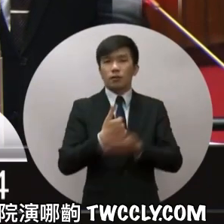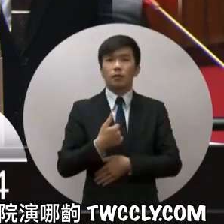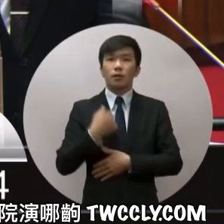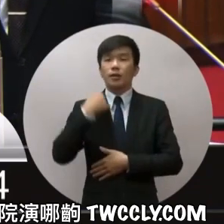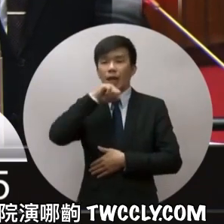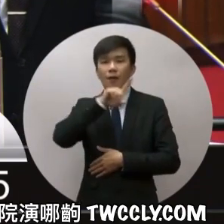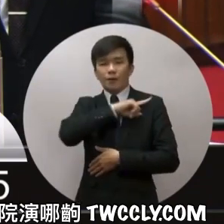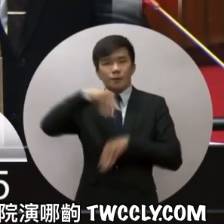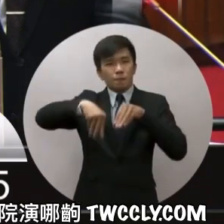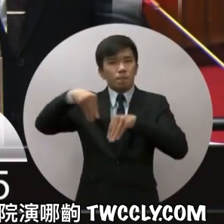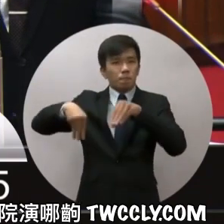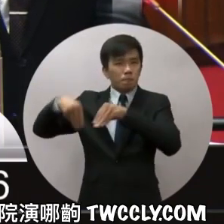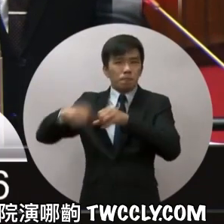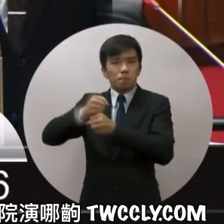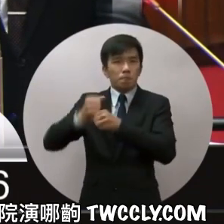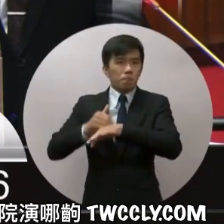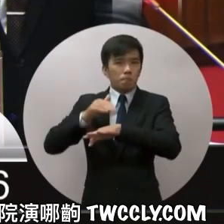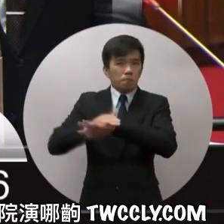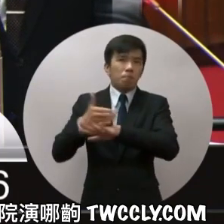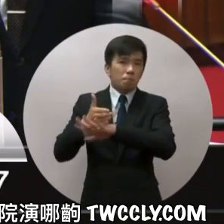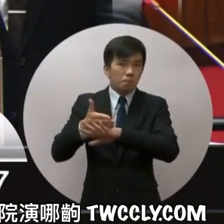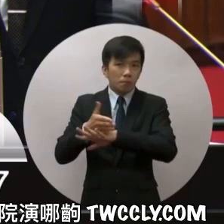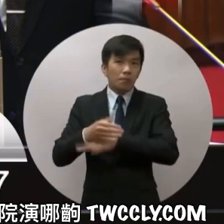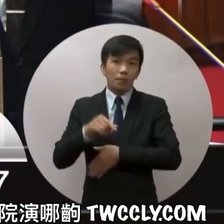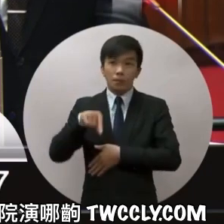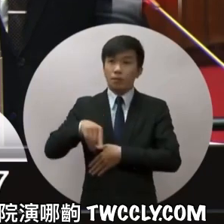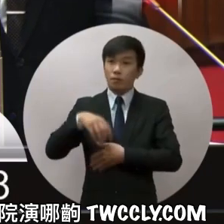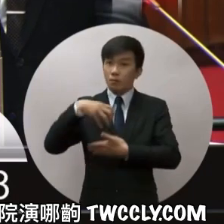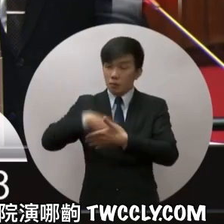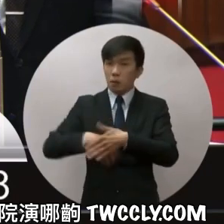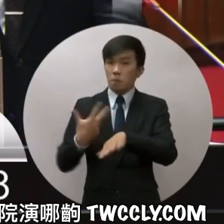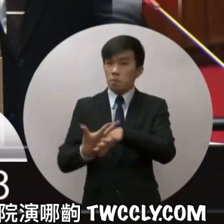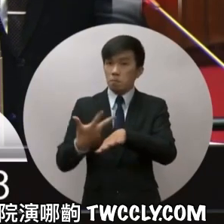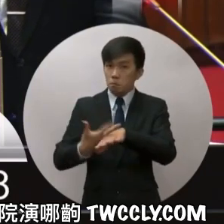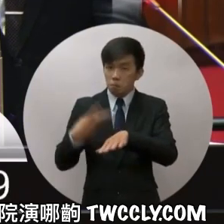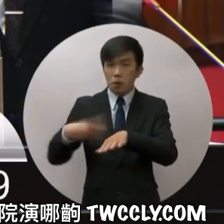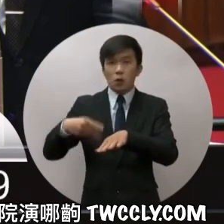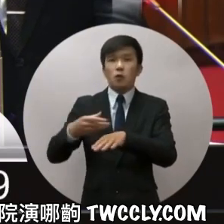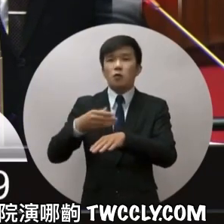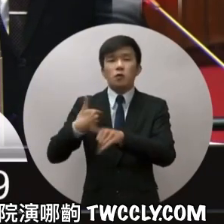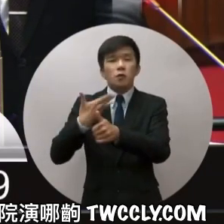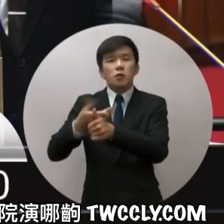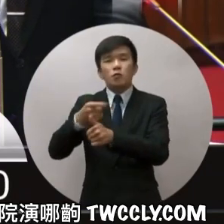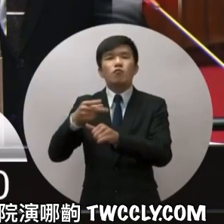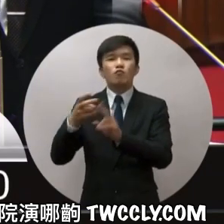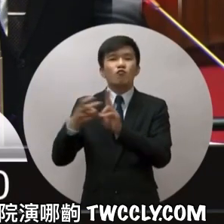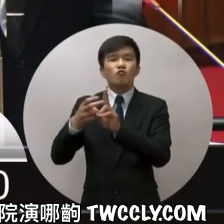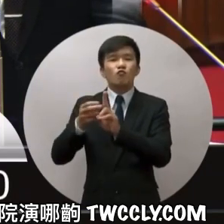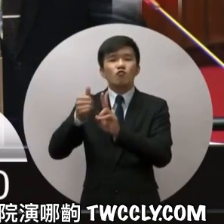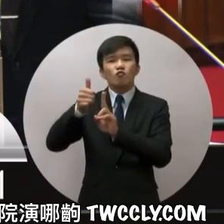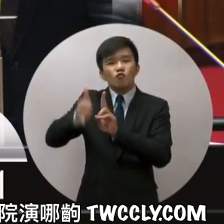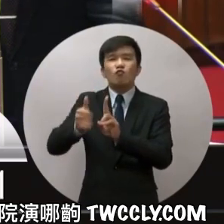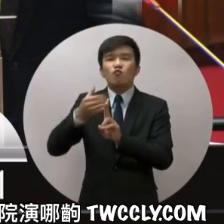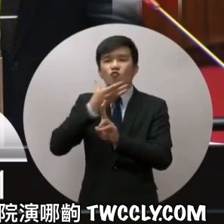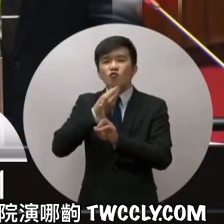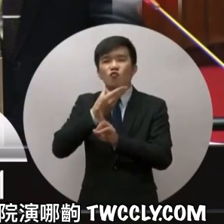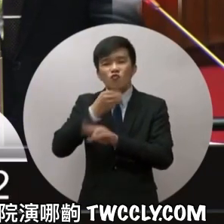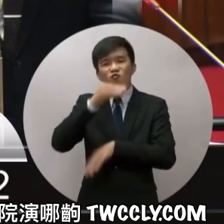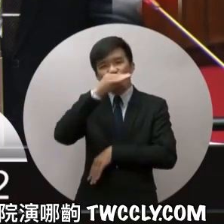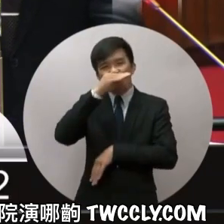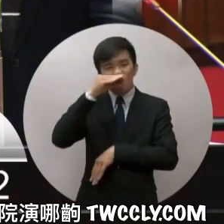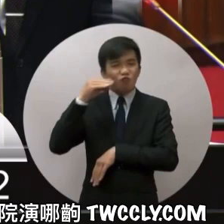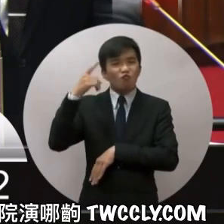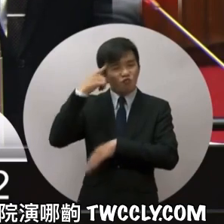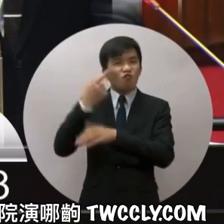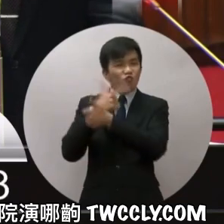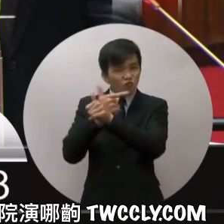內還是有很多車體上結構跟他們要提升他們的所謂舒適度豪華度在這個組裝上他們有一些